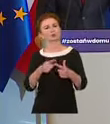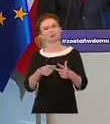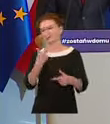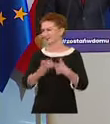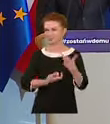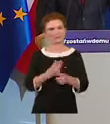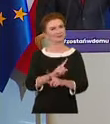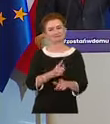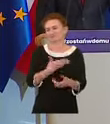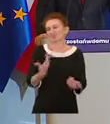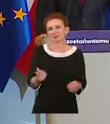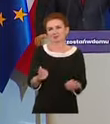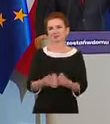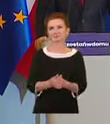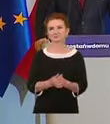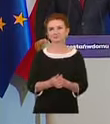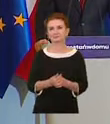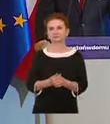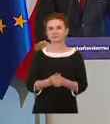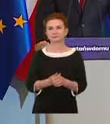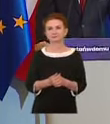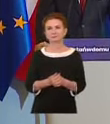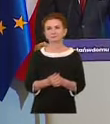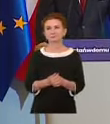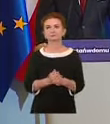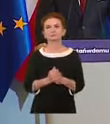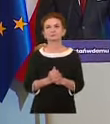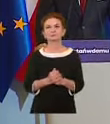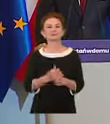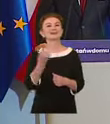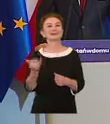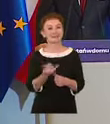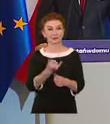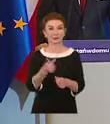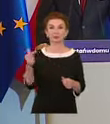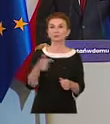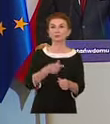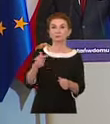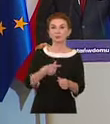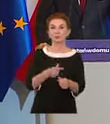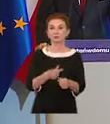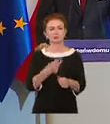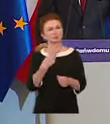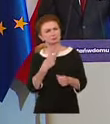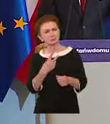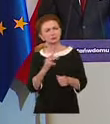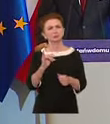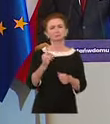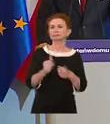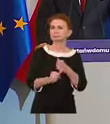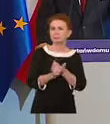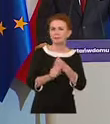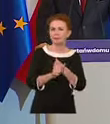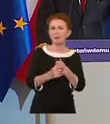działalności. Natomiast za każdym razem musimy popatrzeć, jak to wpływa na